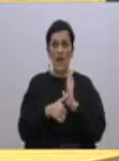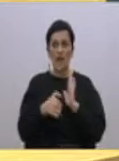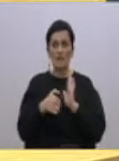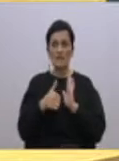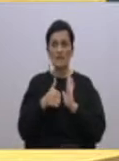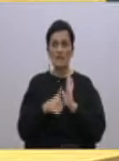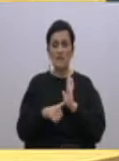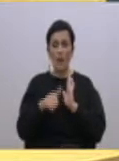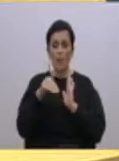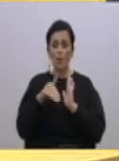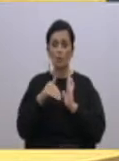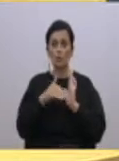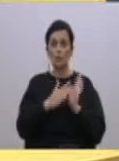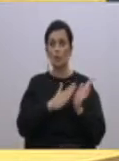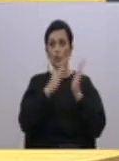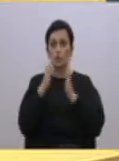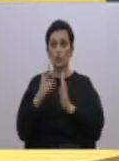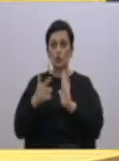660.000-დან